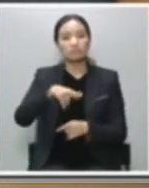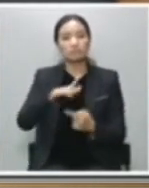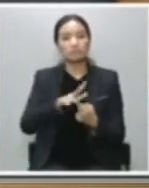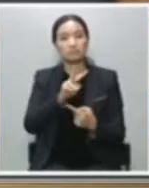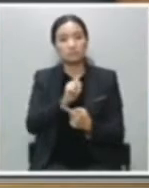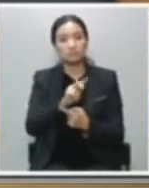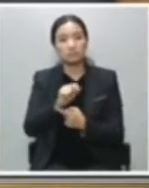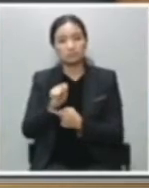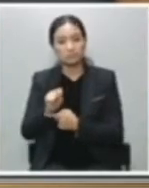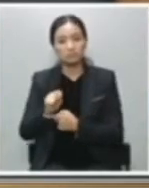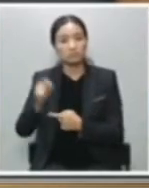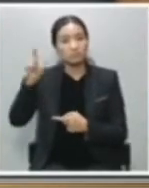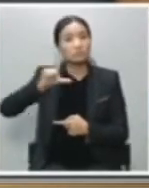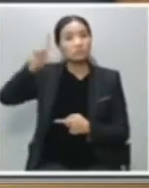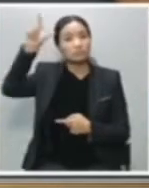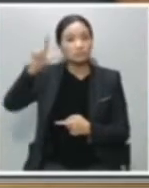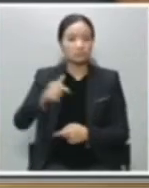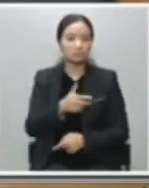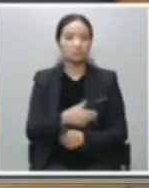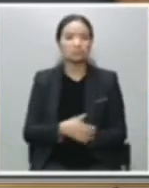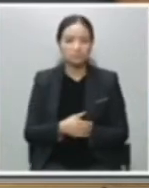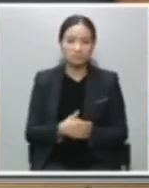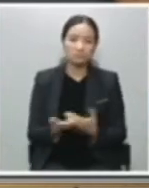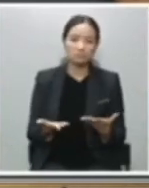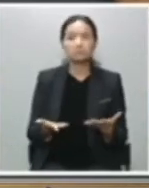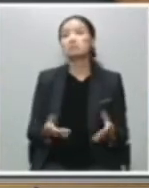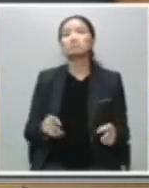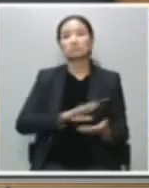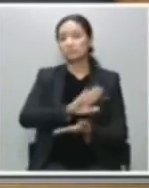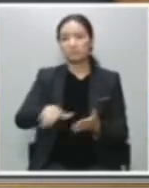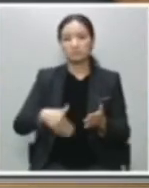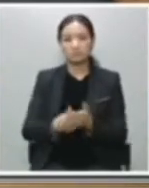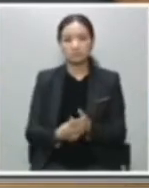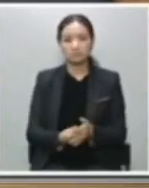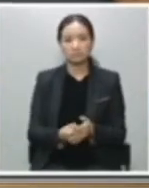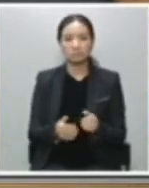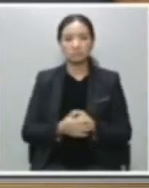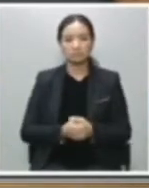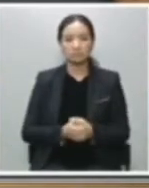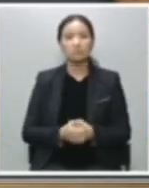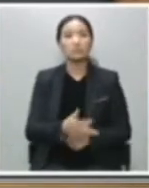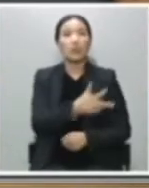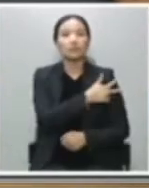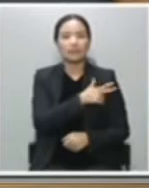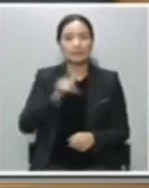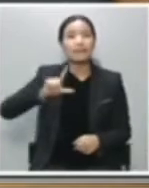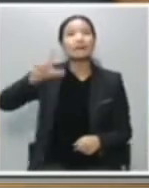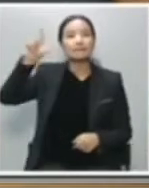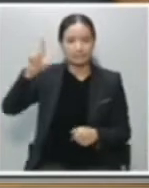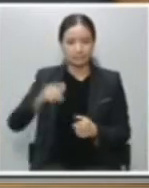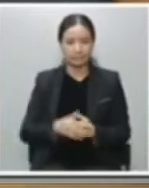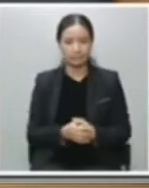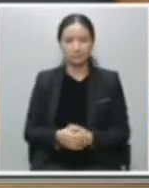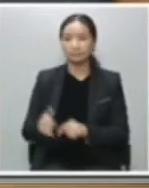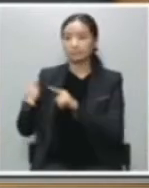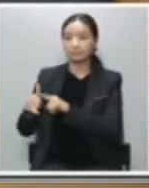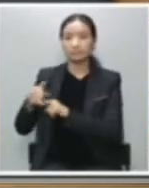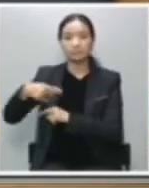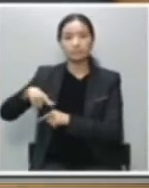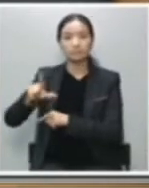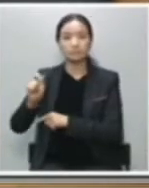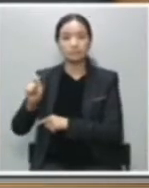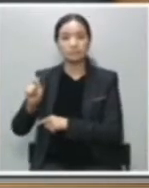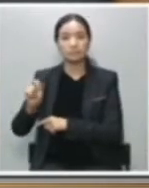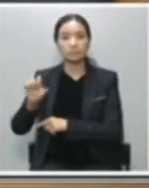ร์ทักษิณชินวัตรพันตำรวจโทวันนี้โดนปลดแล้วเอาแต่ด็อกเตอร์ทักษิณชินวัตรโดนพลเอกสนธิบุญยก